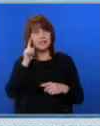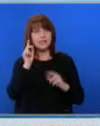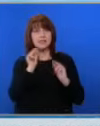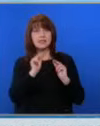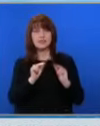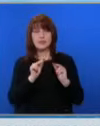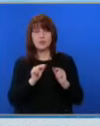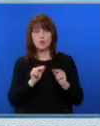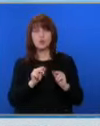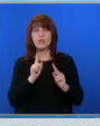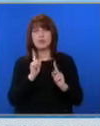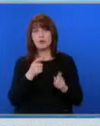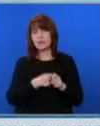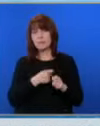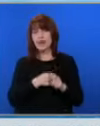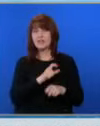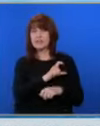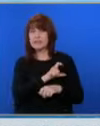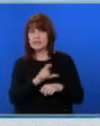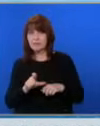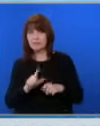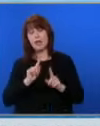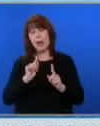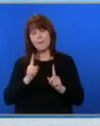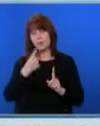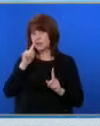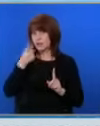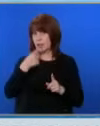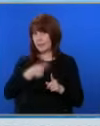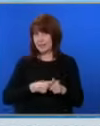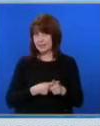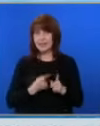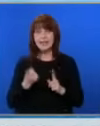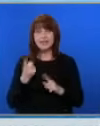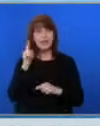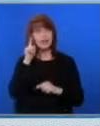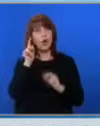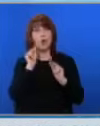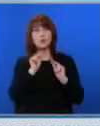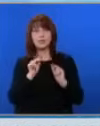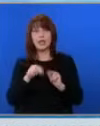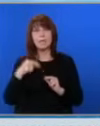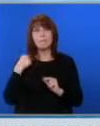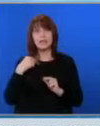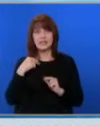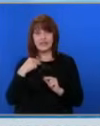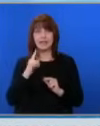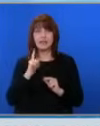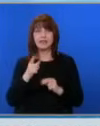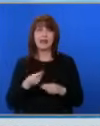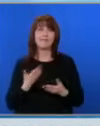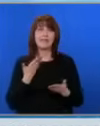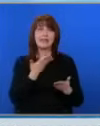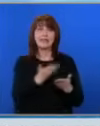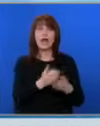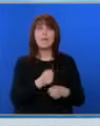могат да се състоят в рамките на седмица, но може да отнемат и месец. След консултациите президентът по Конституция трябва да връчи